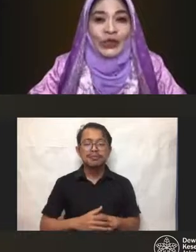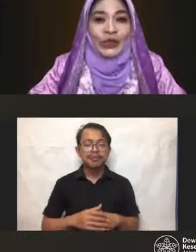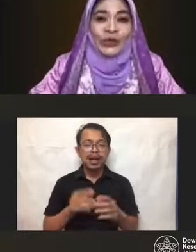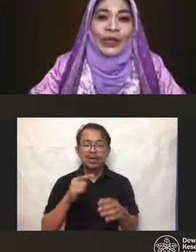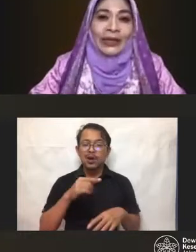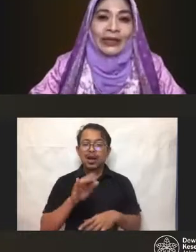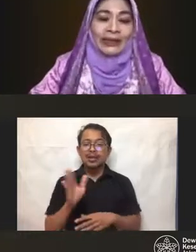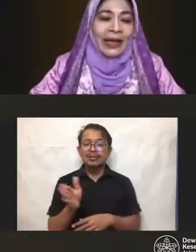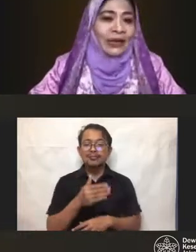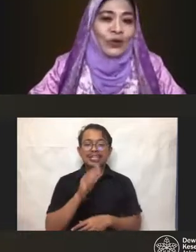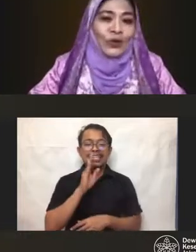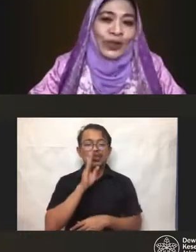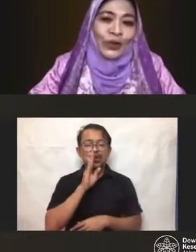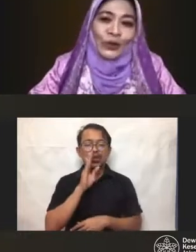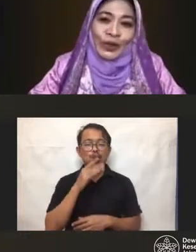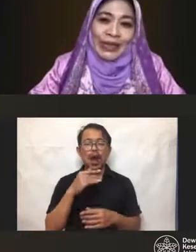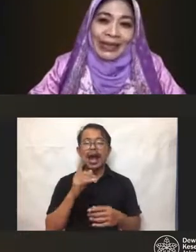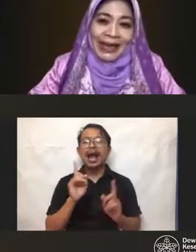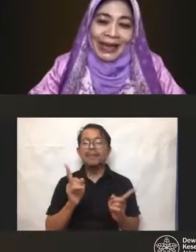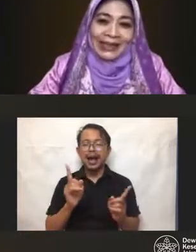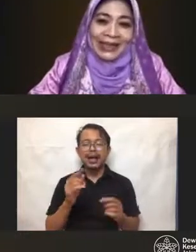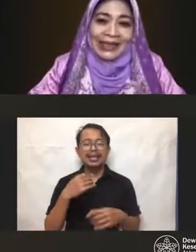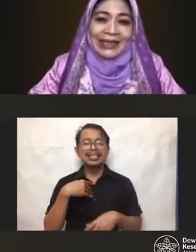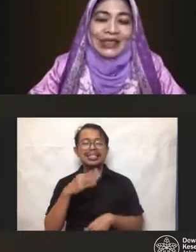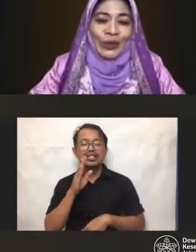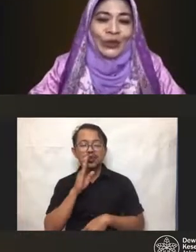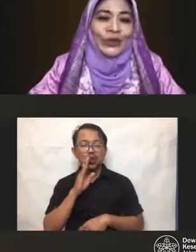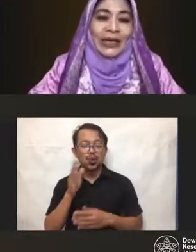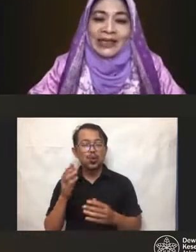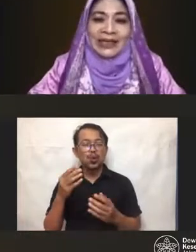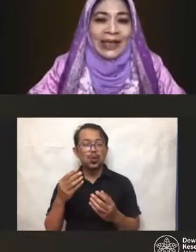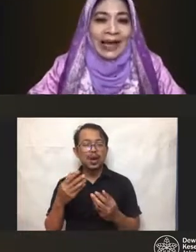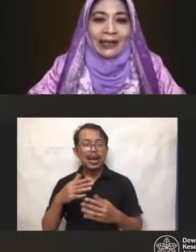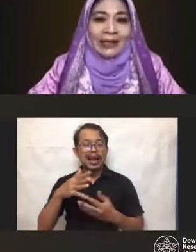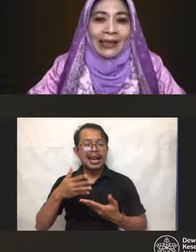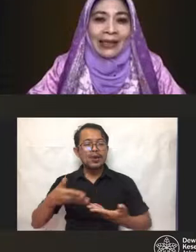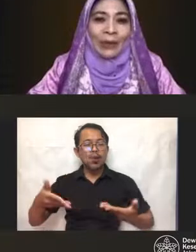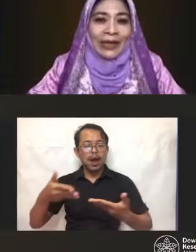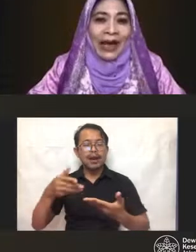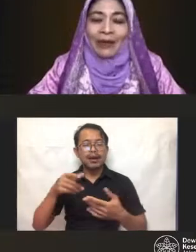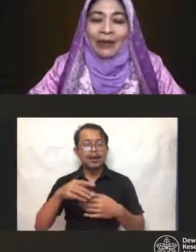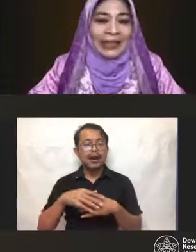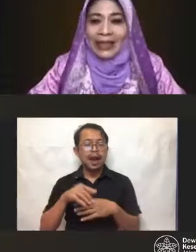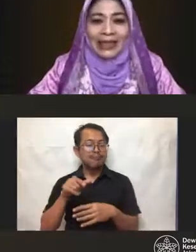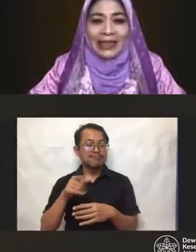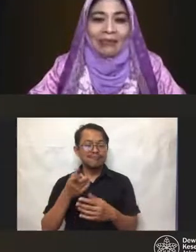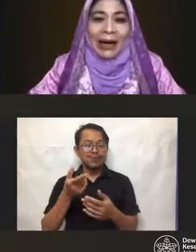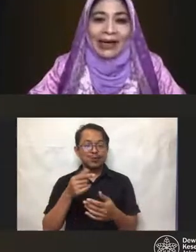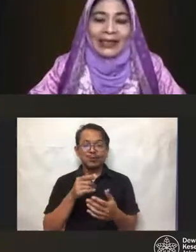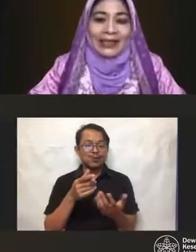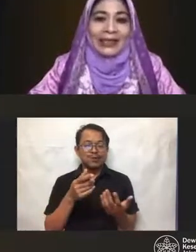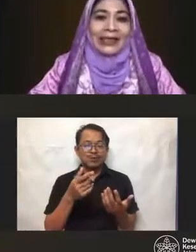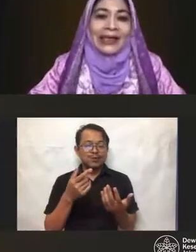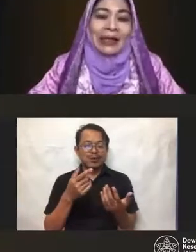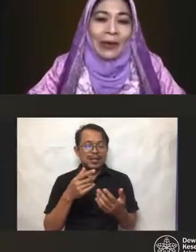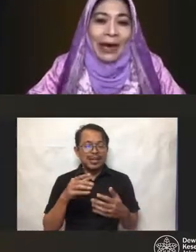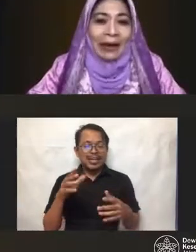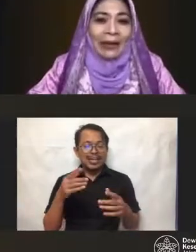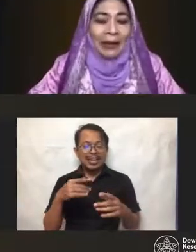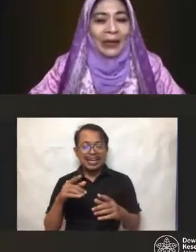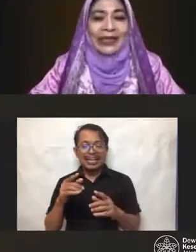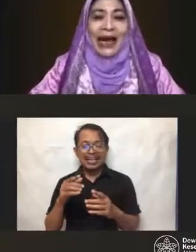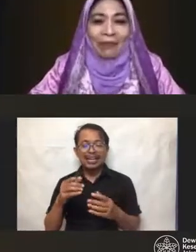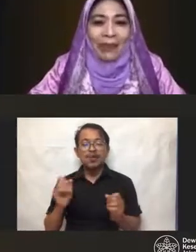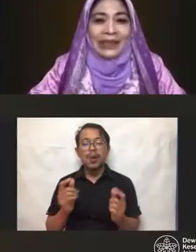agama dan isu lingkungan. Nah, untuk yang terkait ini, isu lingkungan ini, inilah kehidupan keagamaan kita sangat parah di sini. Kita